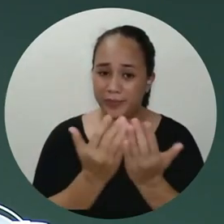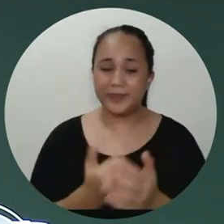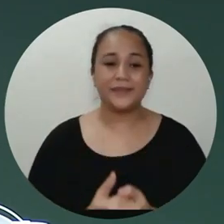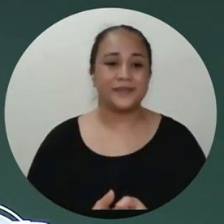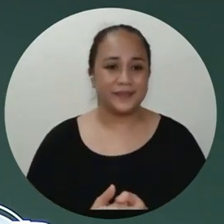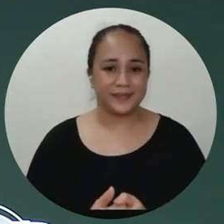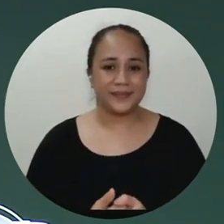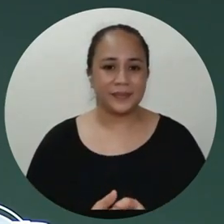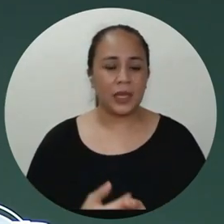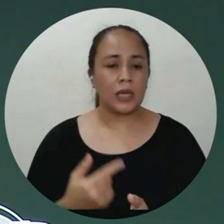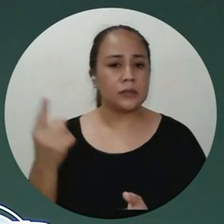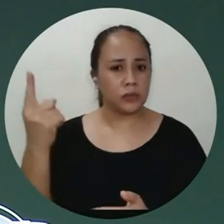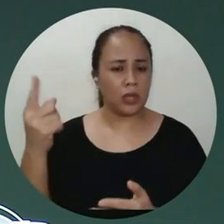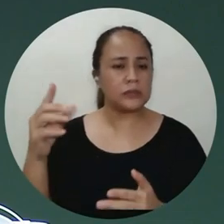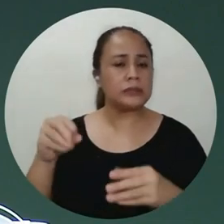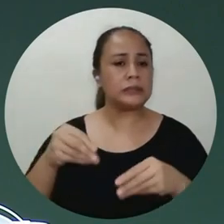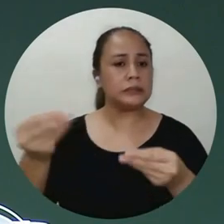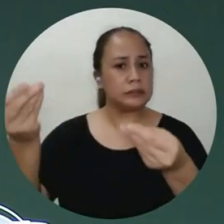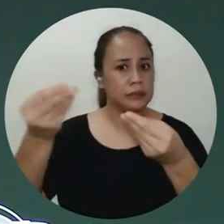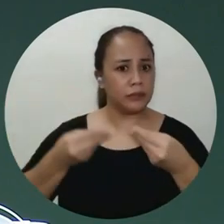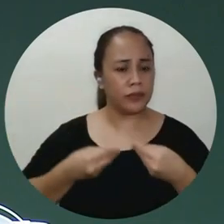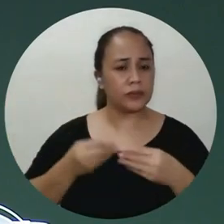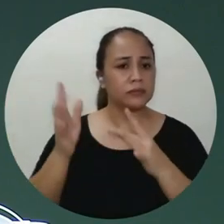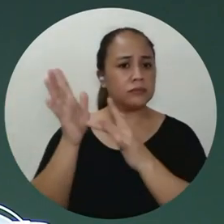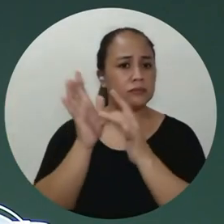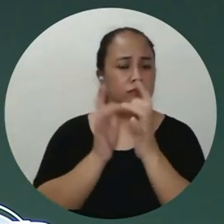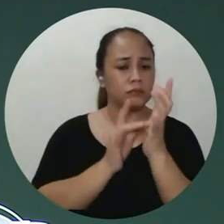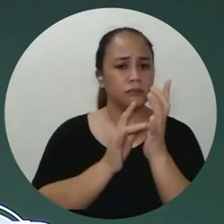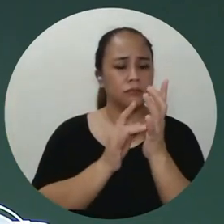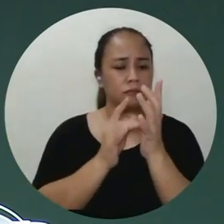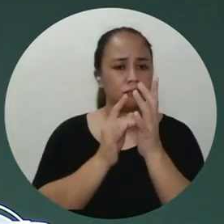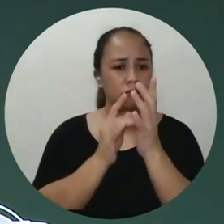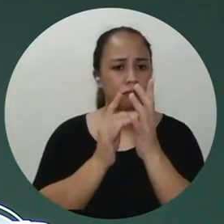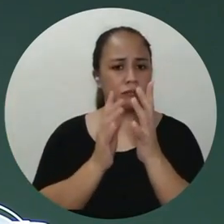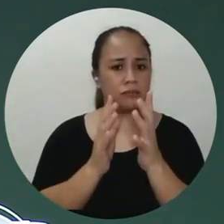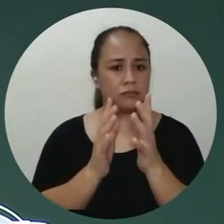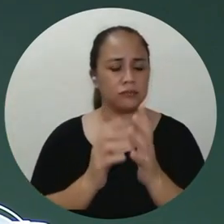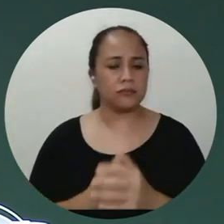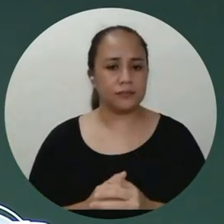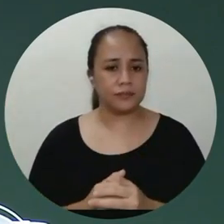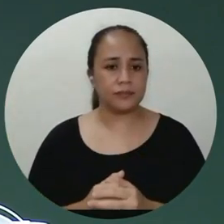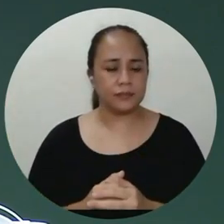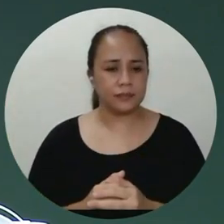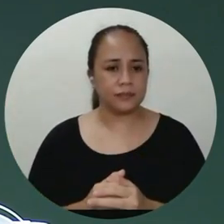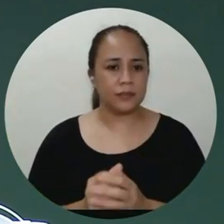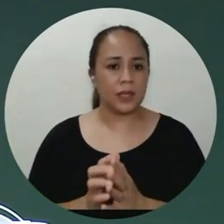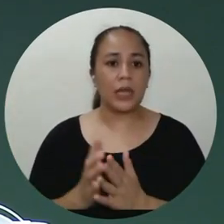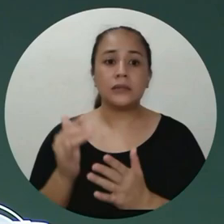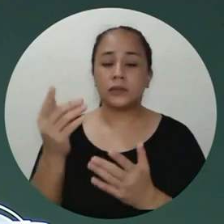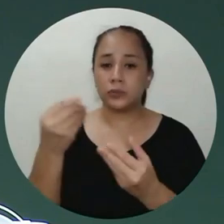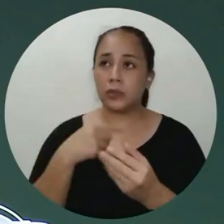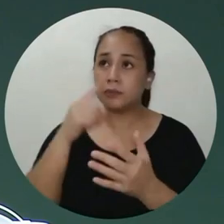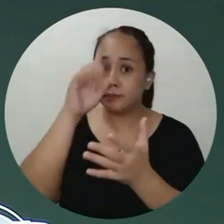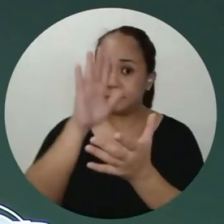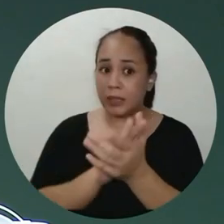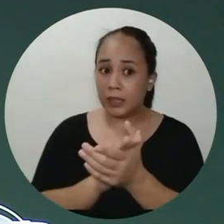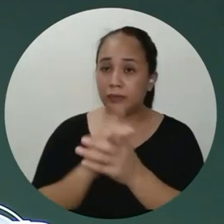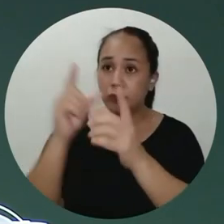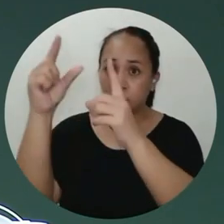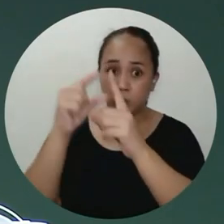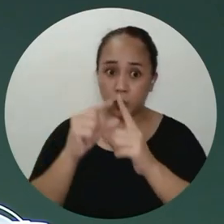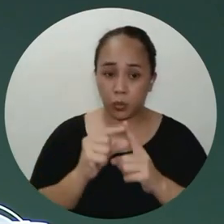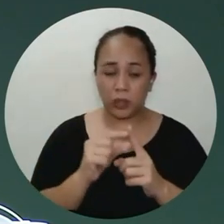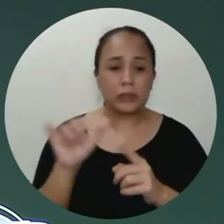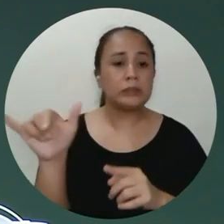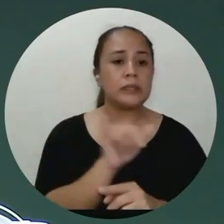가셨잖아요. And he has given us the word. 이 말씀을 믿는 것이 예수 믿는 거예요. And that is why to believe in the word is to believe in 교회